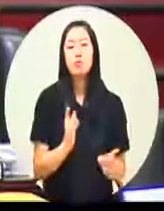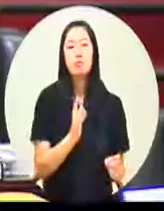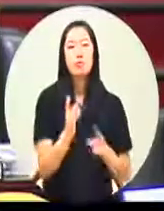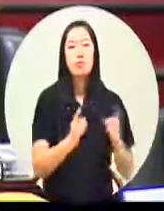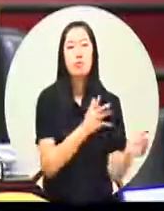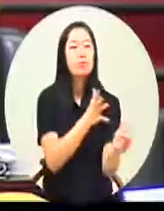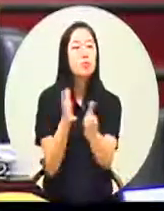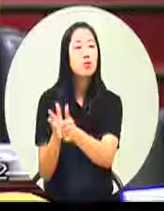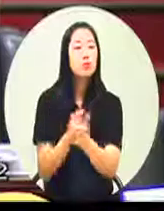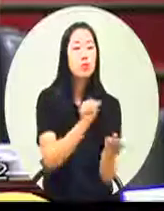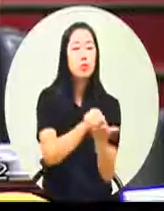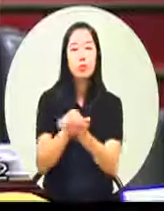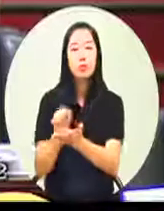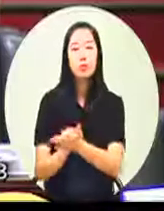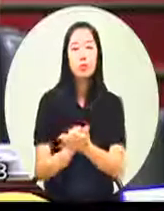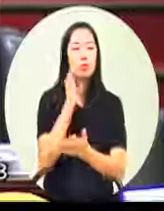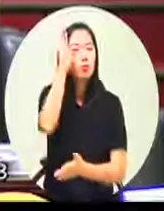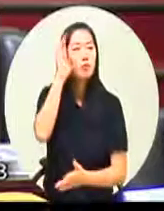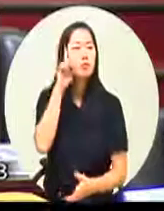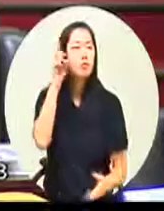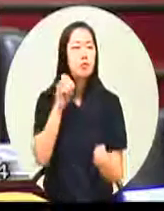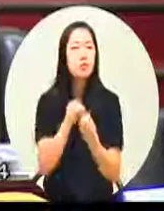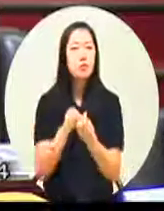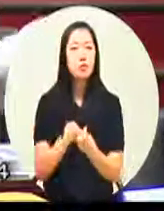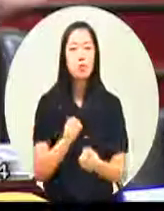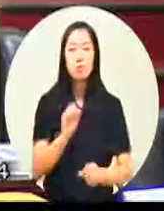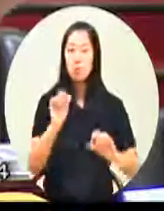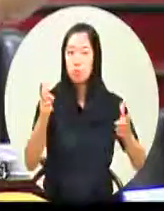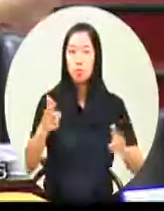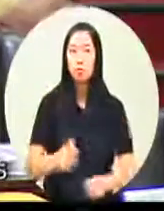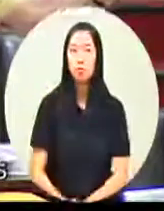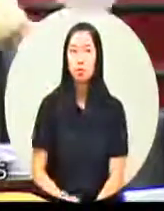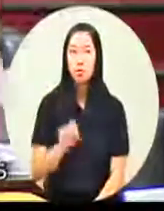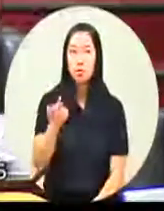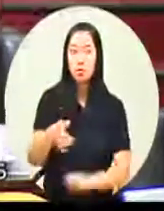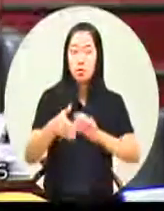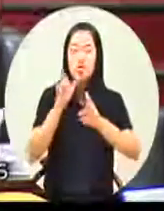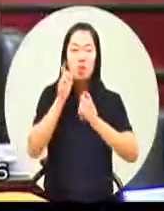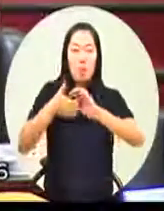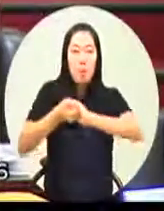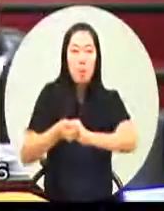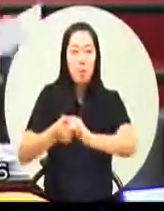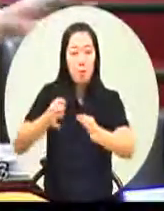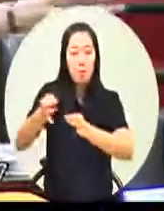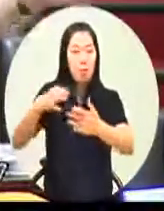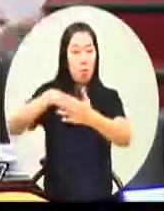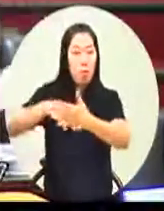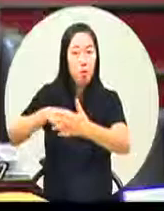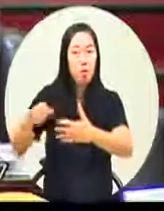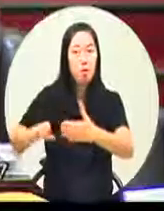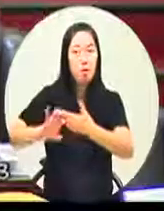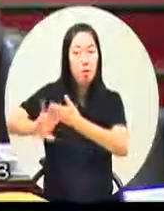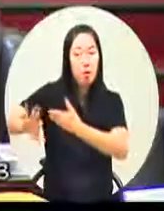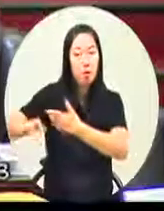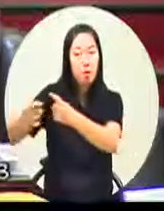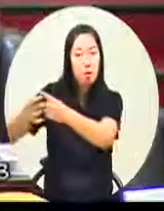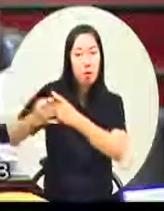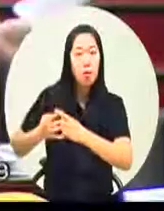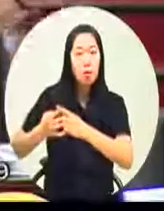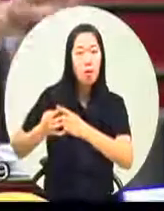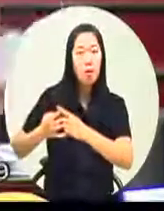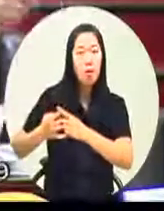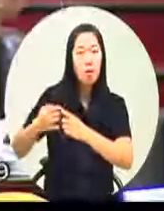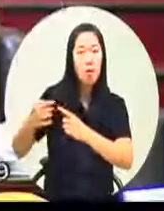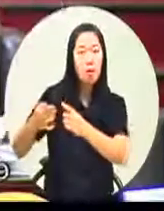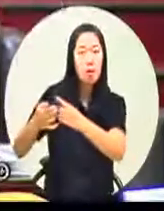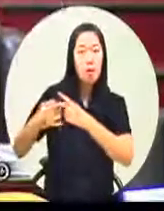是随机抽样，根本就不是在一个固定的店里面让外地人来也好，好随